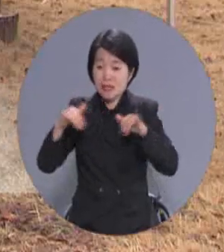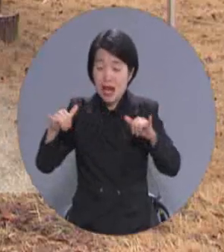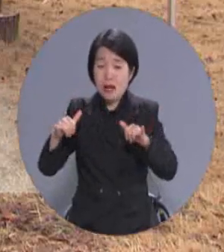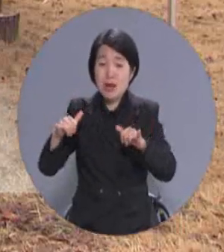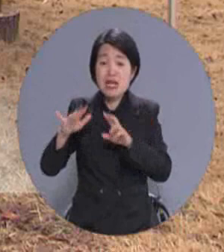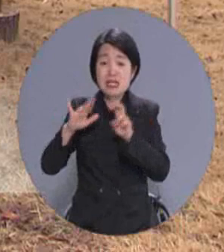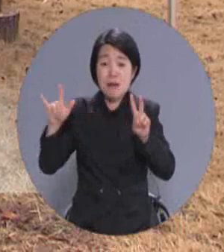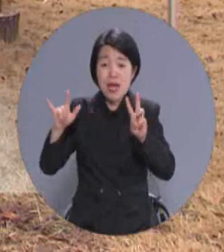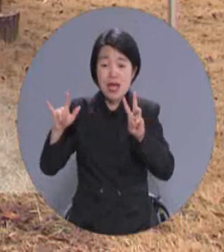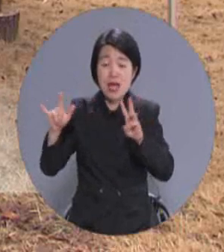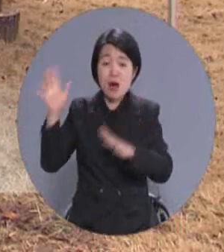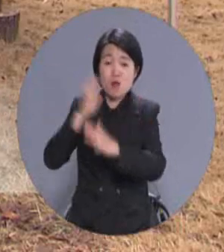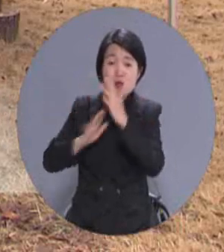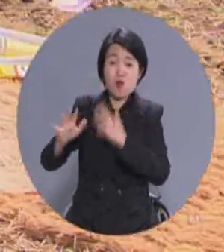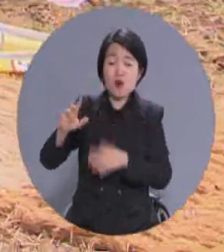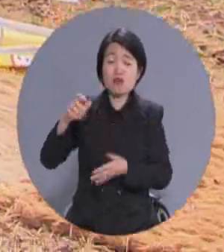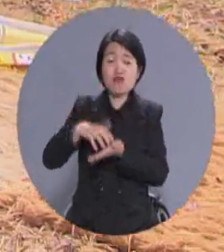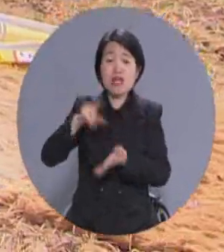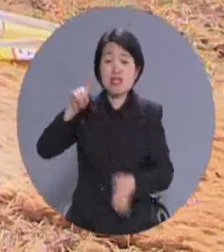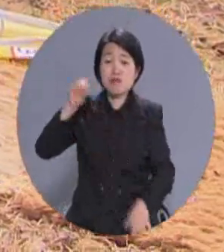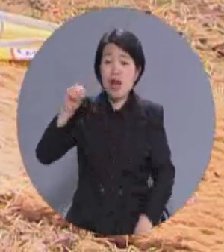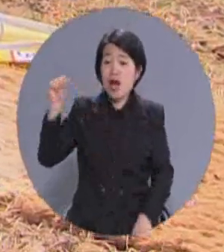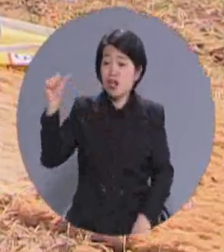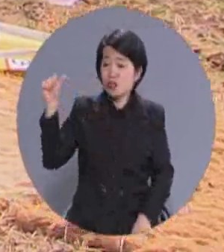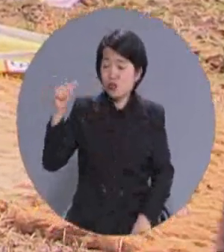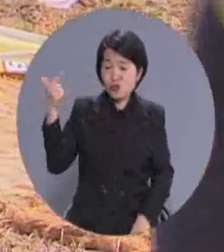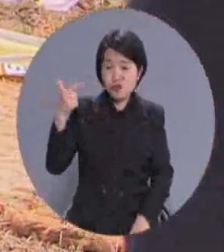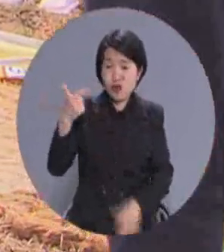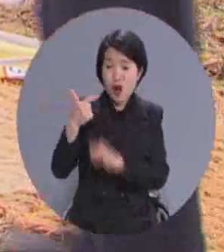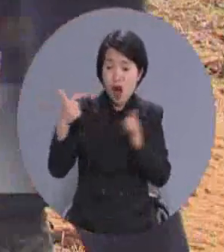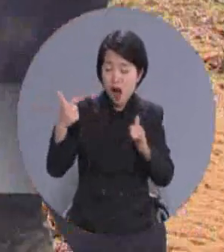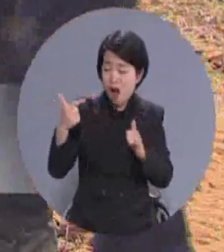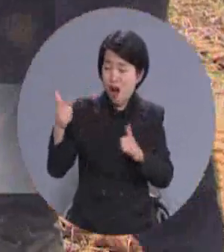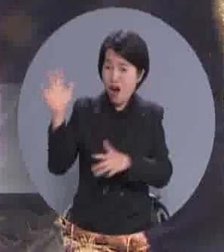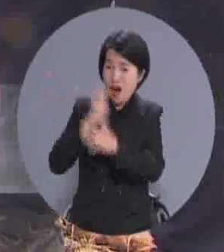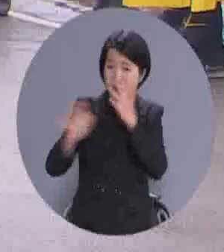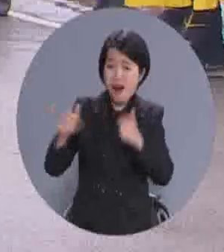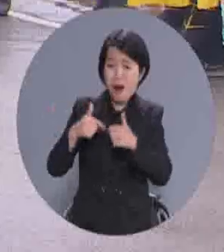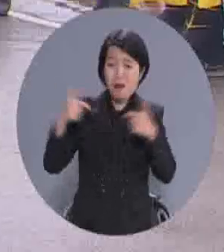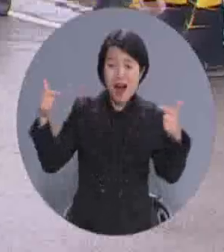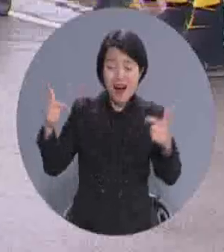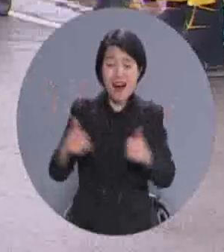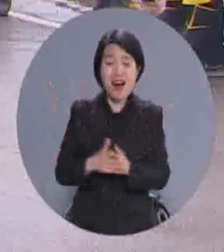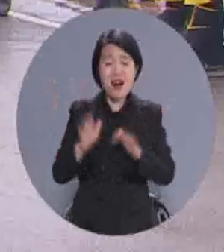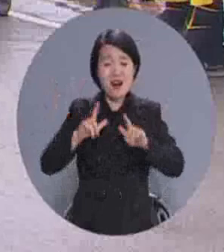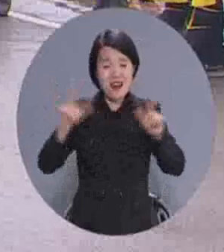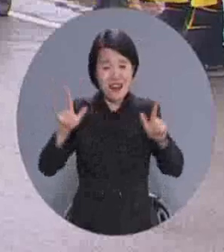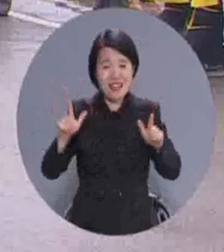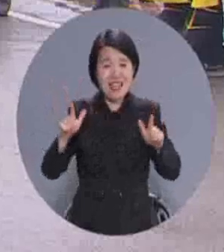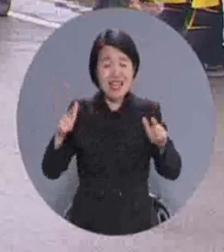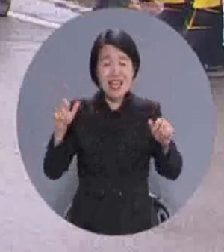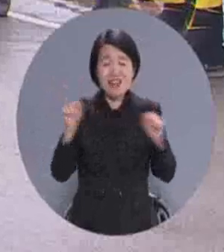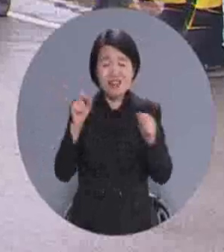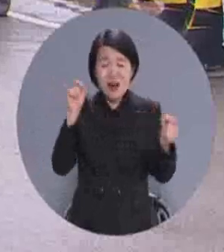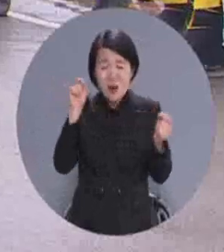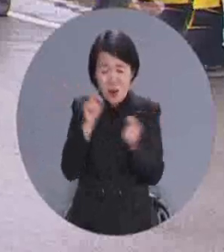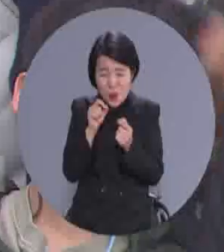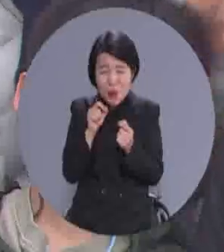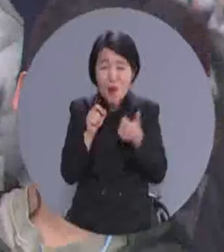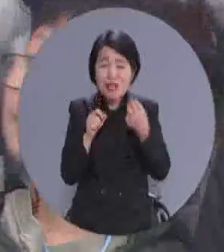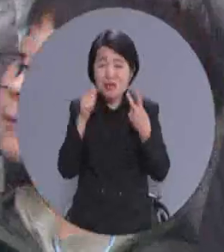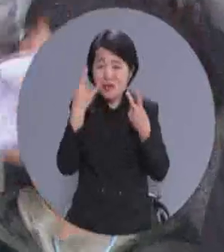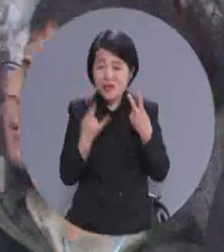달하는 10만 6천여 명의 방문객 수를 기록했던 강진청자축제. 올해도 겨울 끝자락에 찾아온